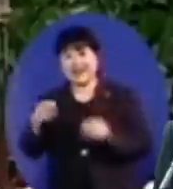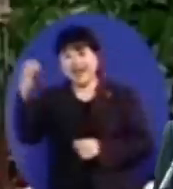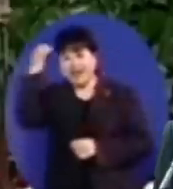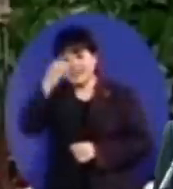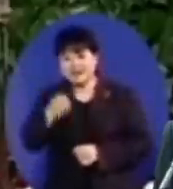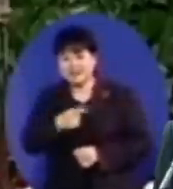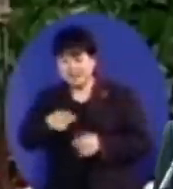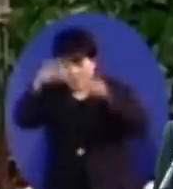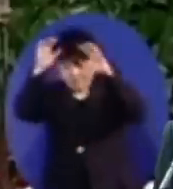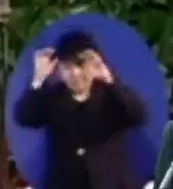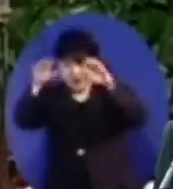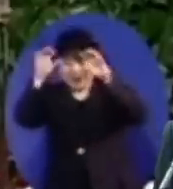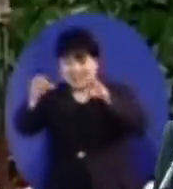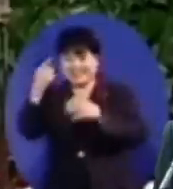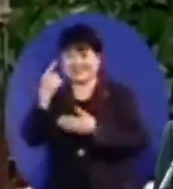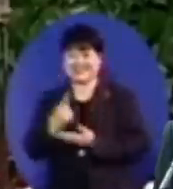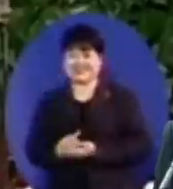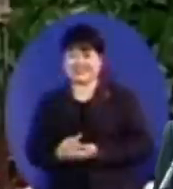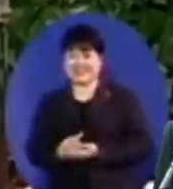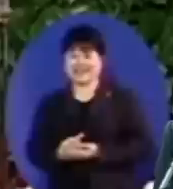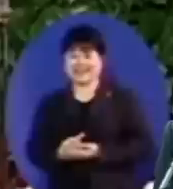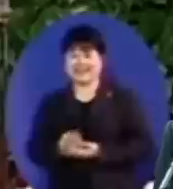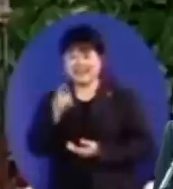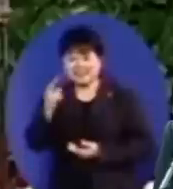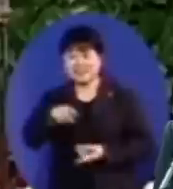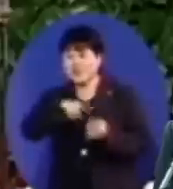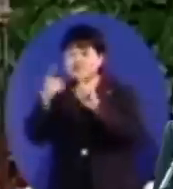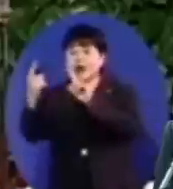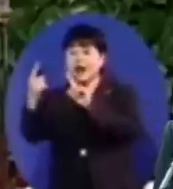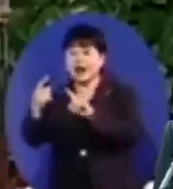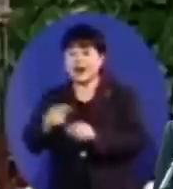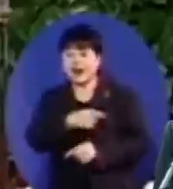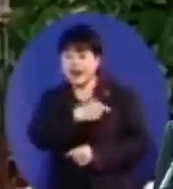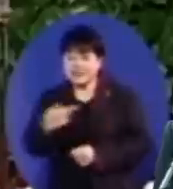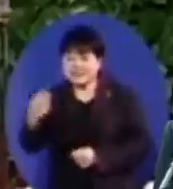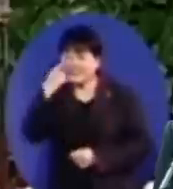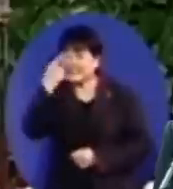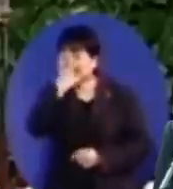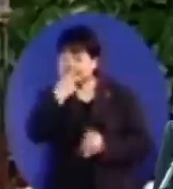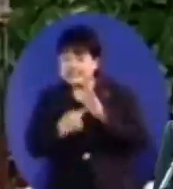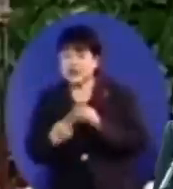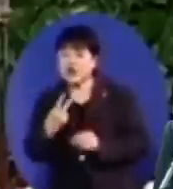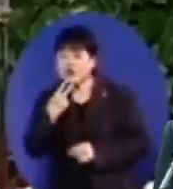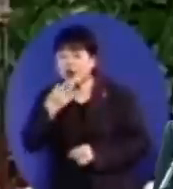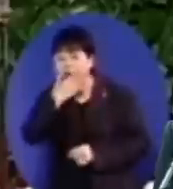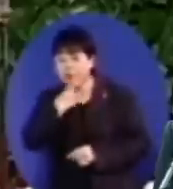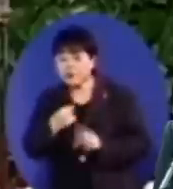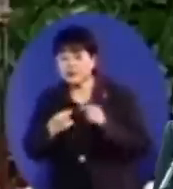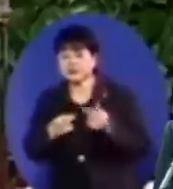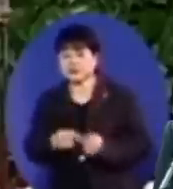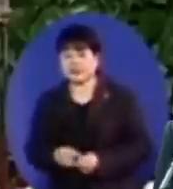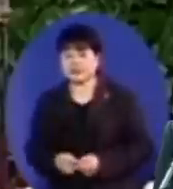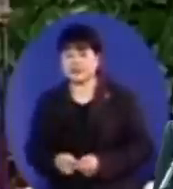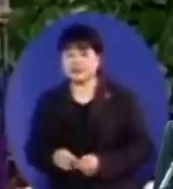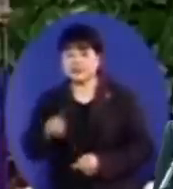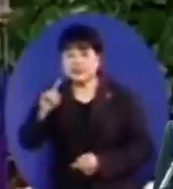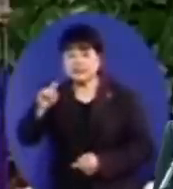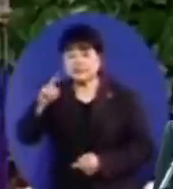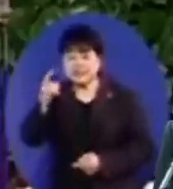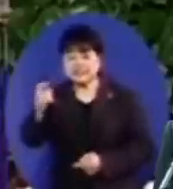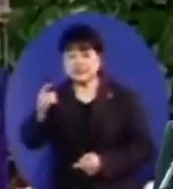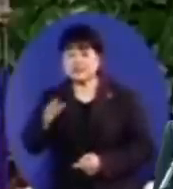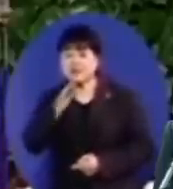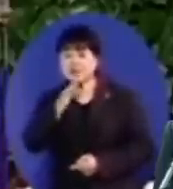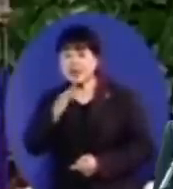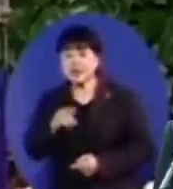성령이 비바지시라는 것입니다. 그것이 부활의 가장 큰 증거인 것입니다. 요한복음 16장 7절로 11절에 그러나 내가 너희에게